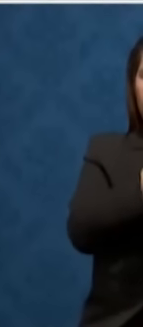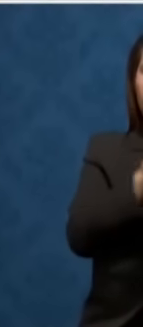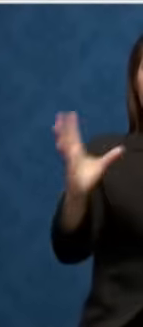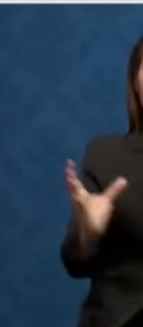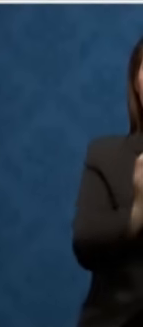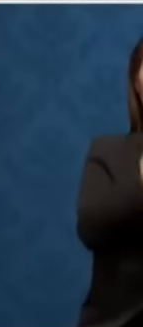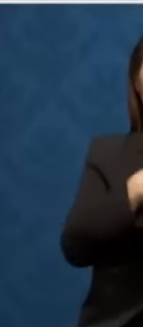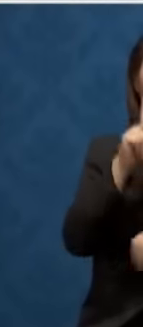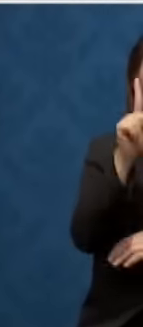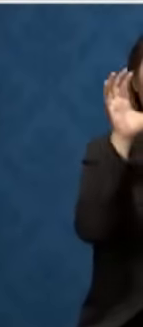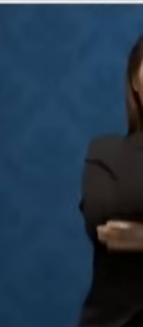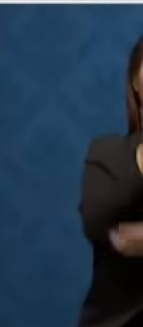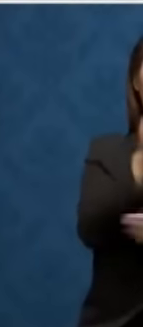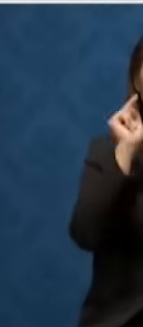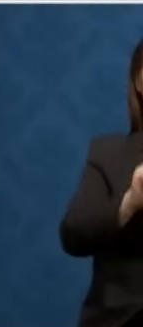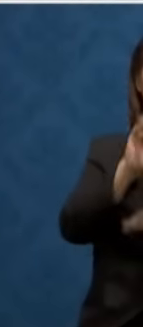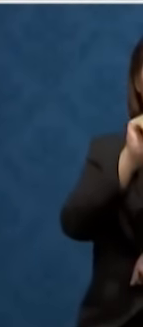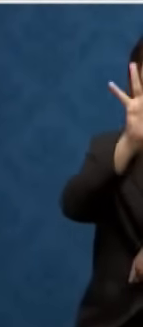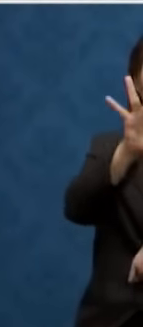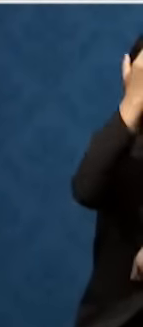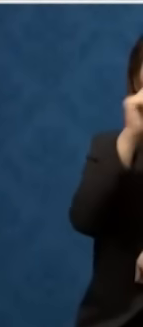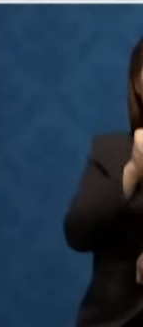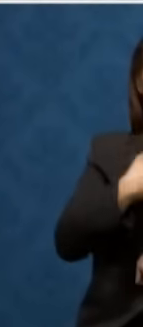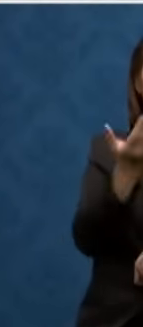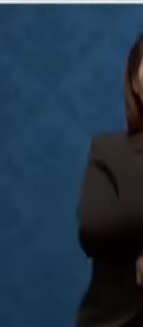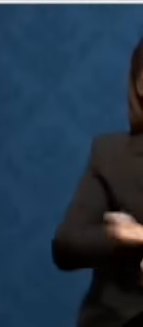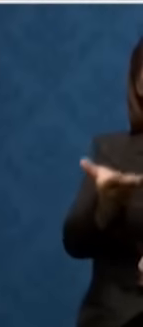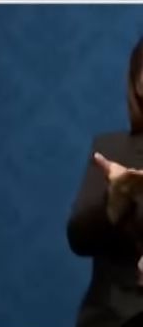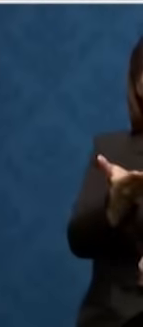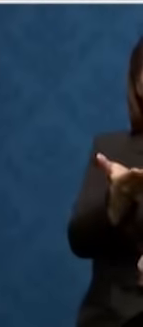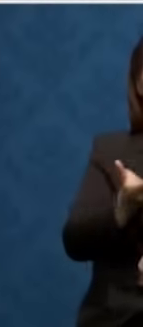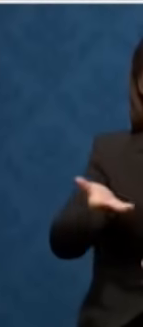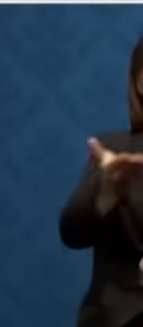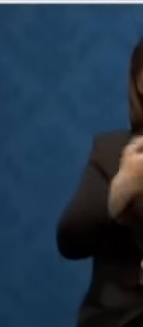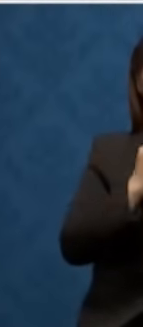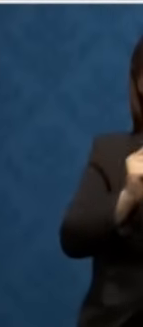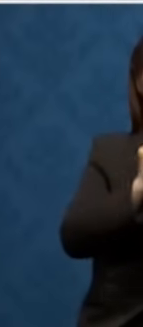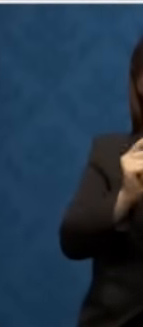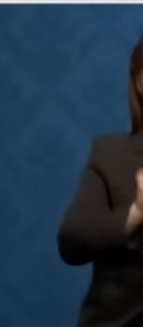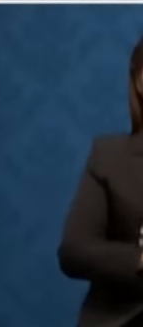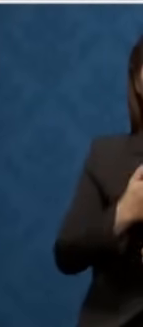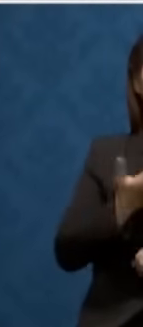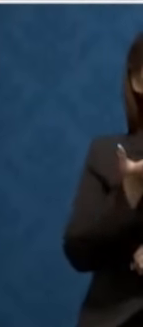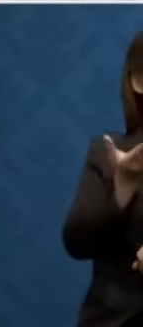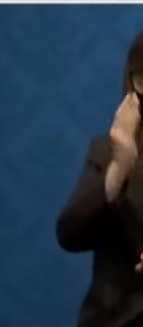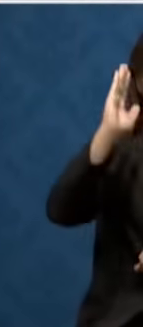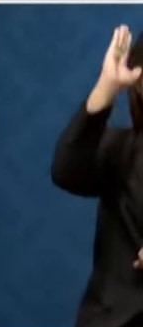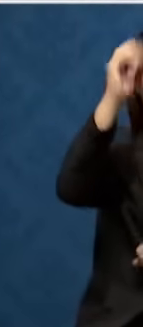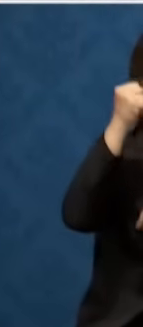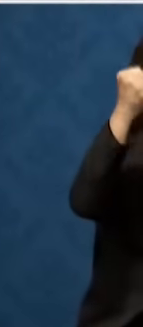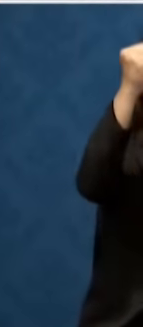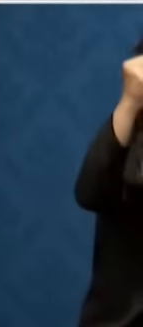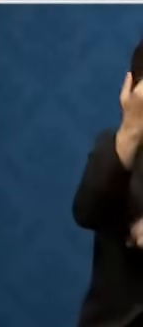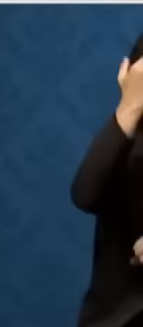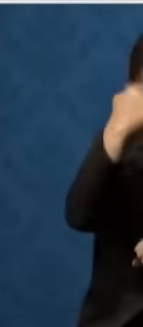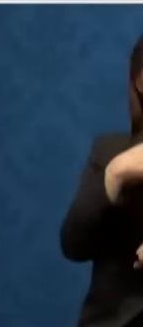ครับตามข้อบังคับข้อที่45นะครับแล้วก็ขออนุญาตนะครับนำเรียนด้วยความเคารพผมขออนุญาตประท้วงท่านประธานด้วยครับตาม